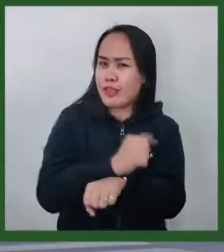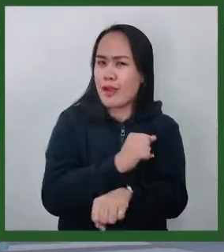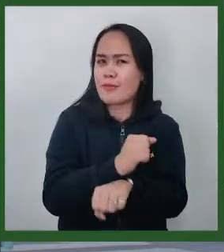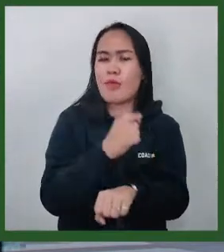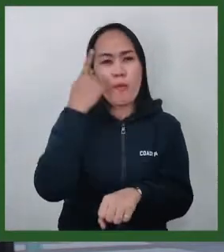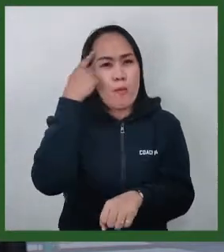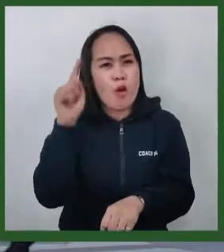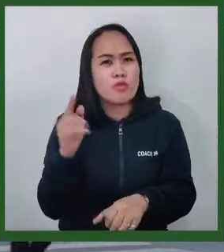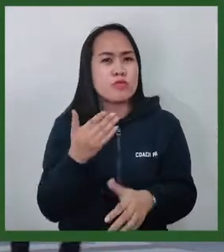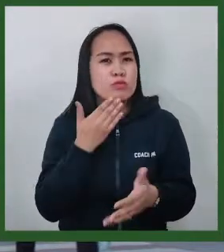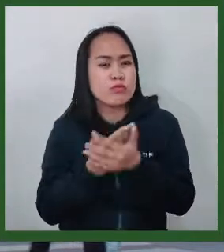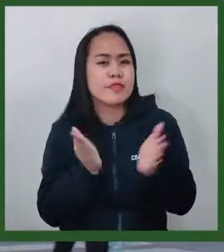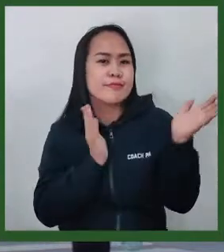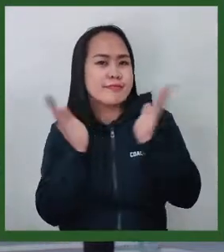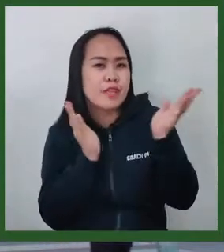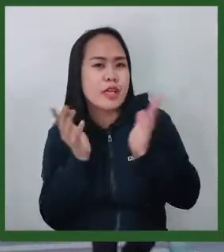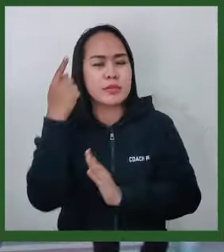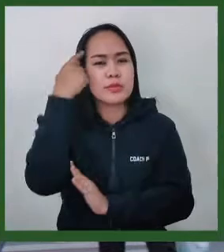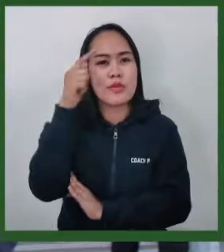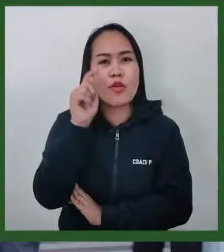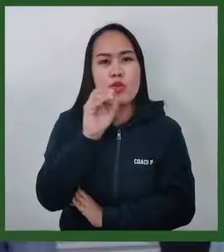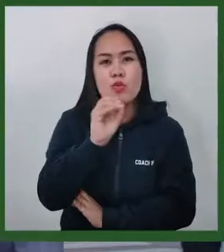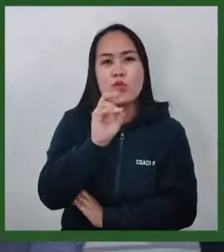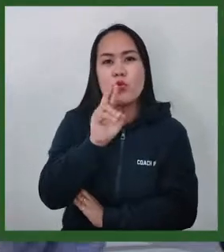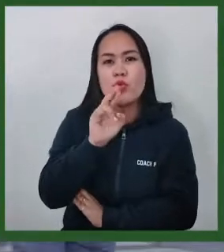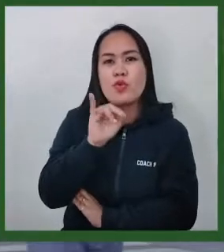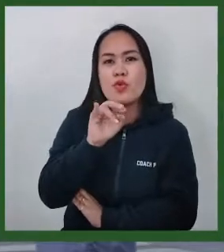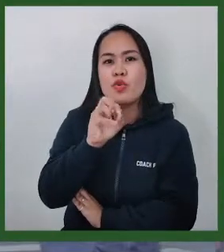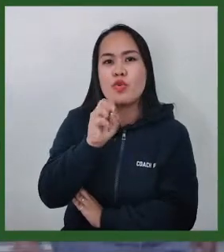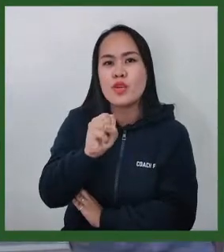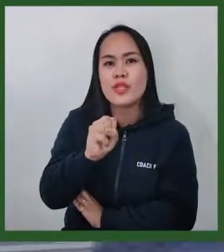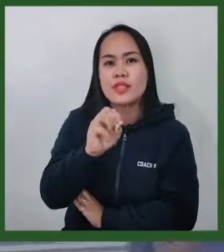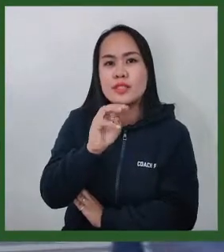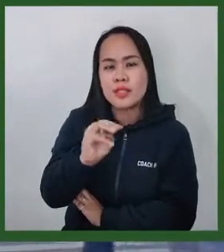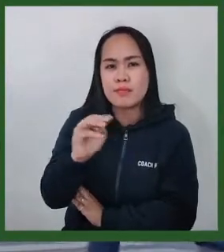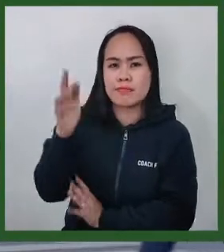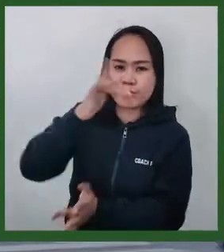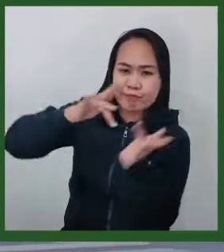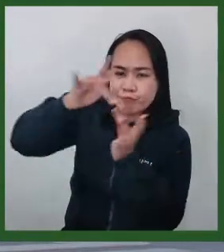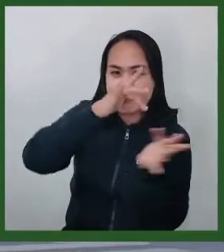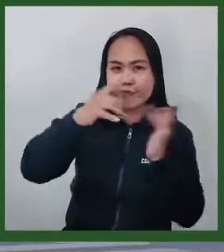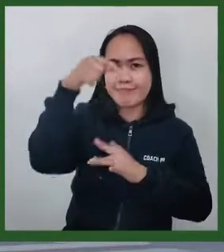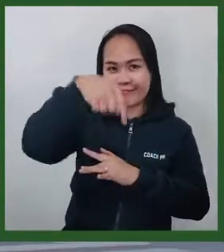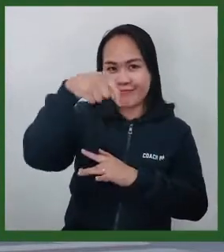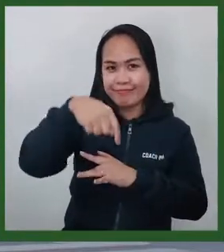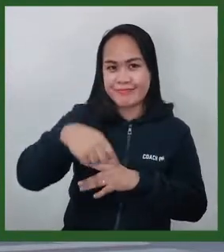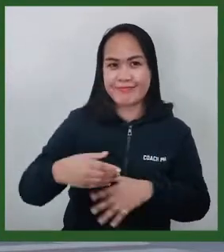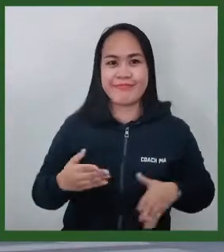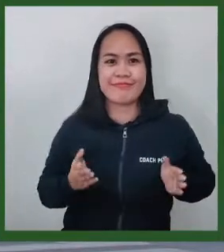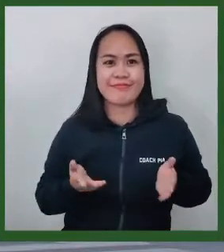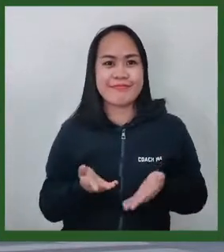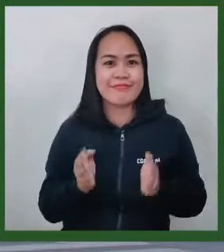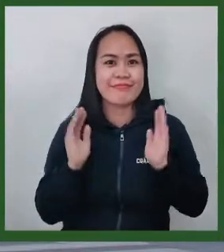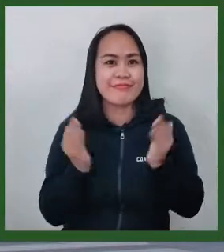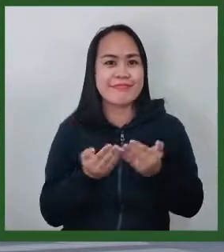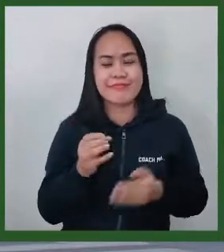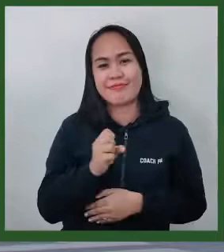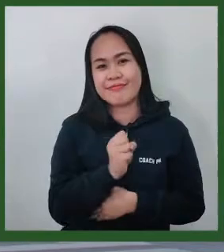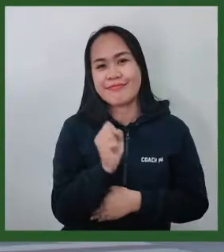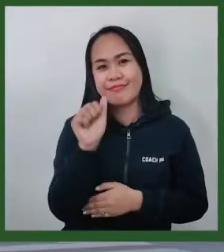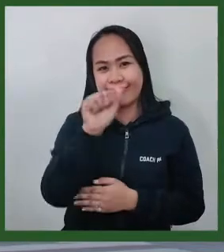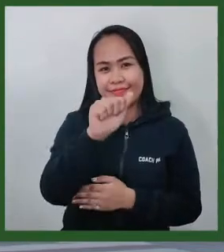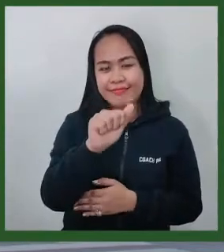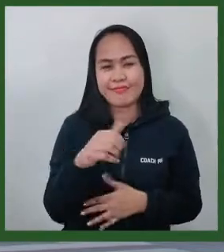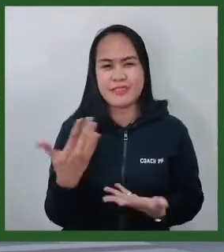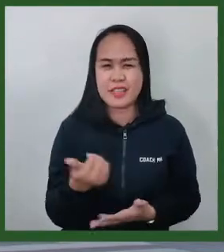serbisyo, hindi lamang sa mga turista na pumapasyal dito po sa ating komunidad, kundi pati na rin sa ating mga residente or